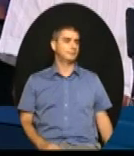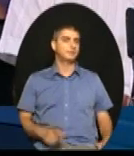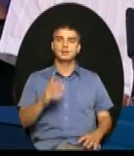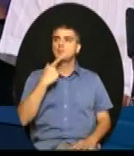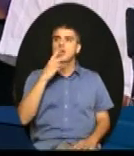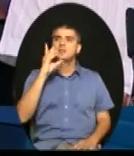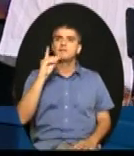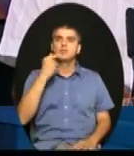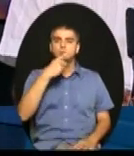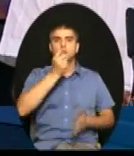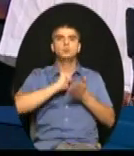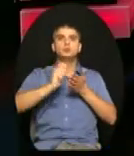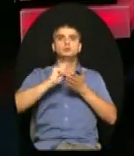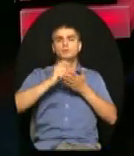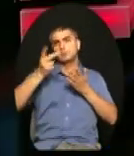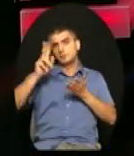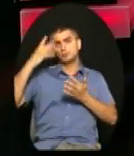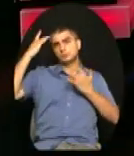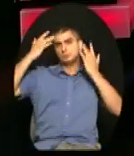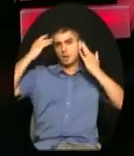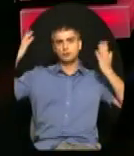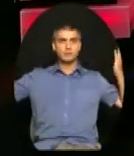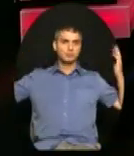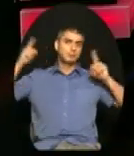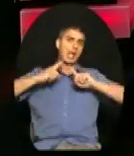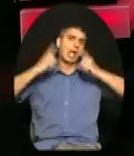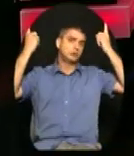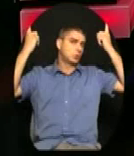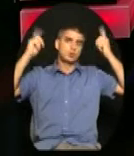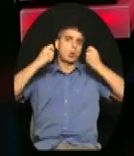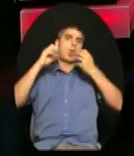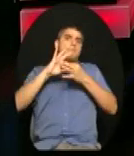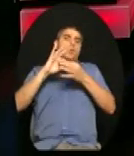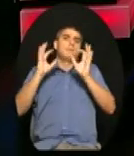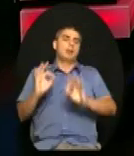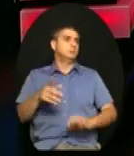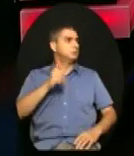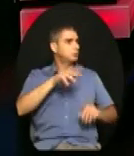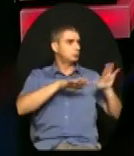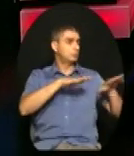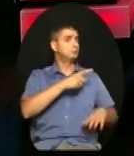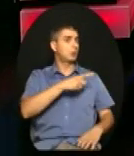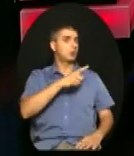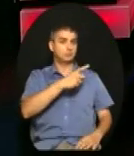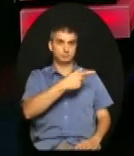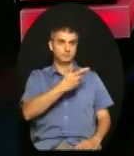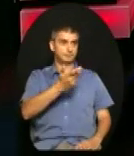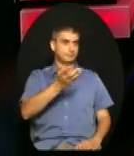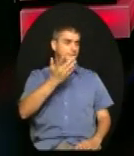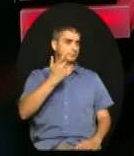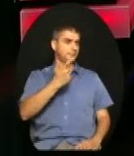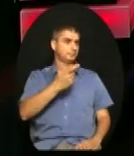שזה עניין של דוד גרוסמן הוא סופר, ויש לו מחשבות הזויות, הוא לא מחובר למציאות. תראי, יש ממשלה שהיא מעבודה